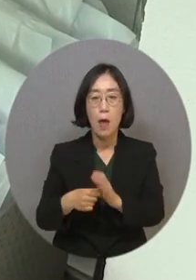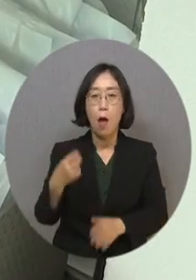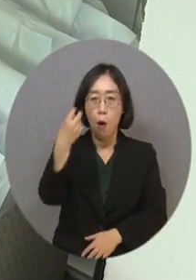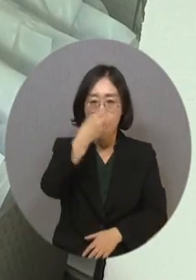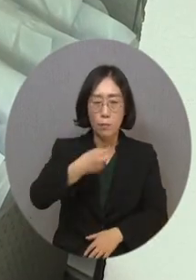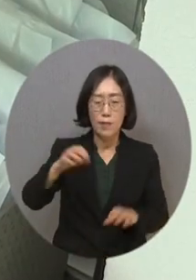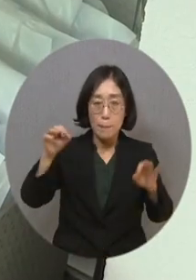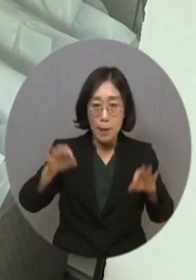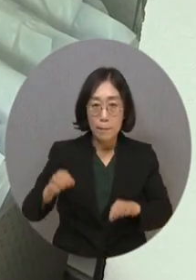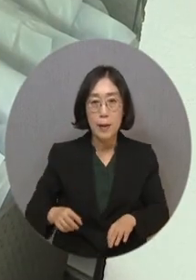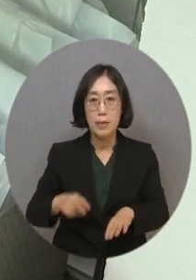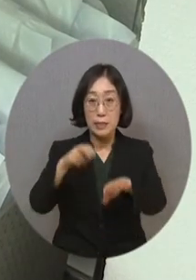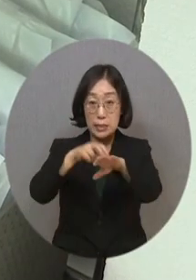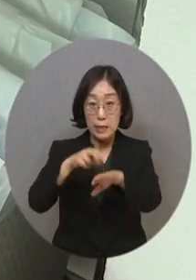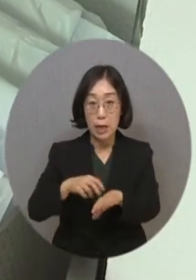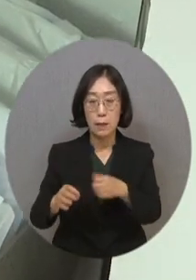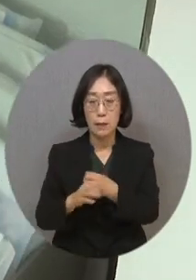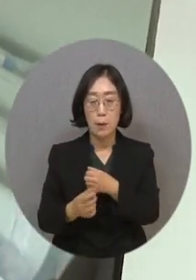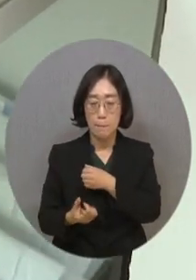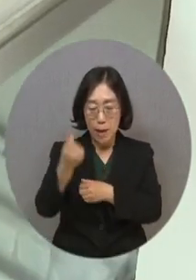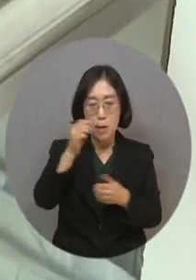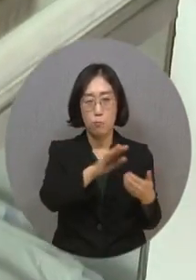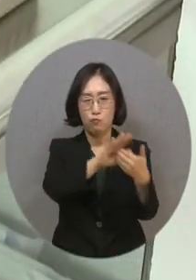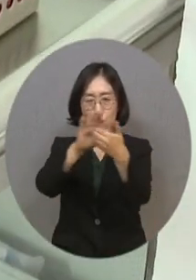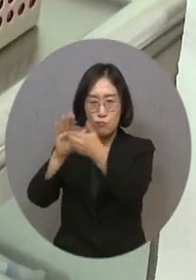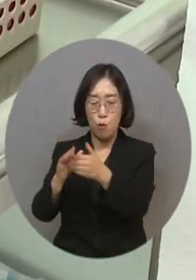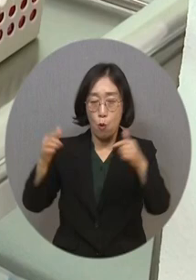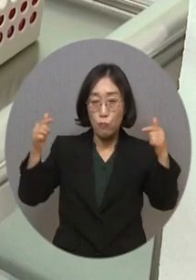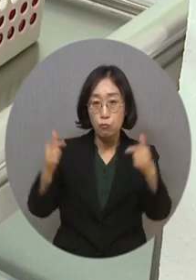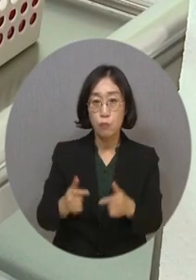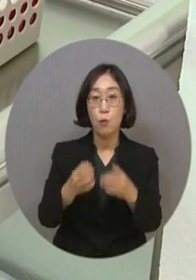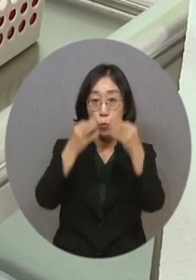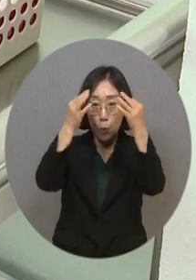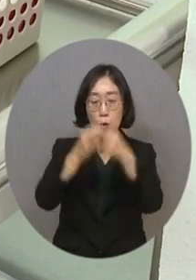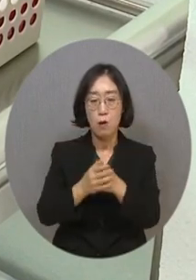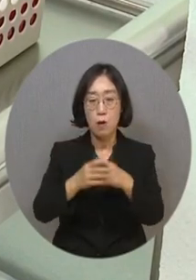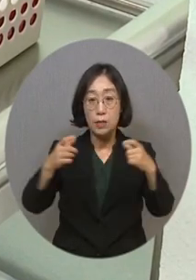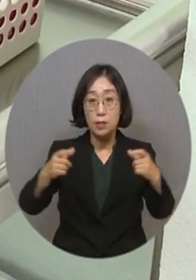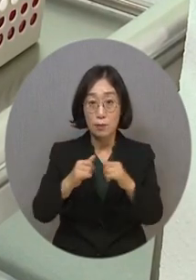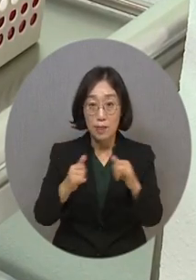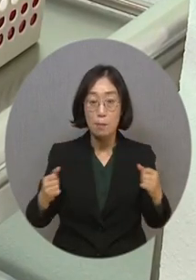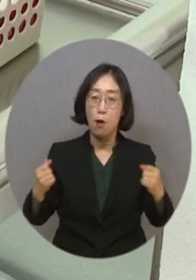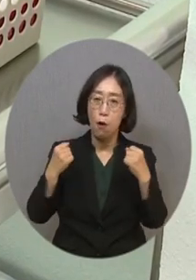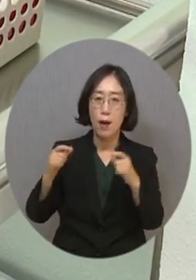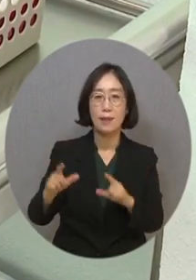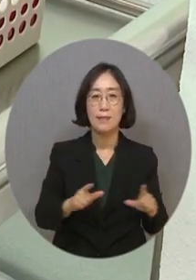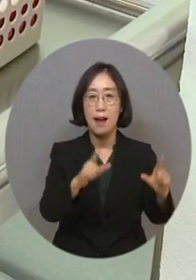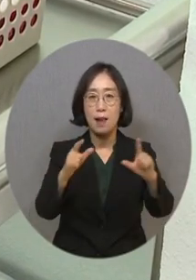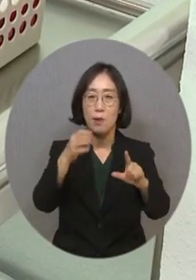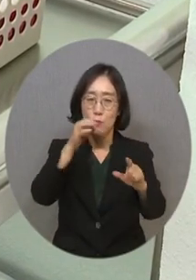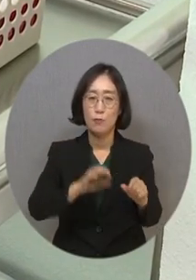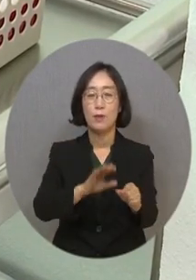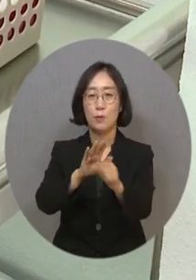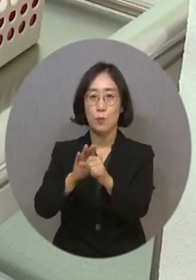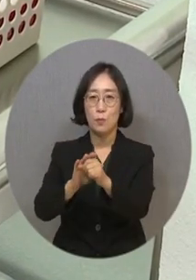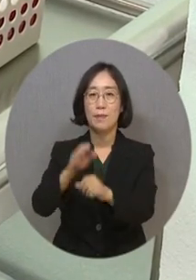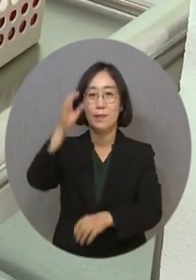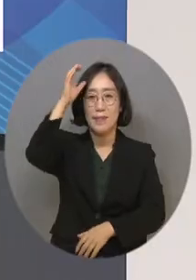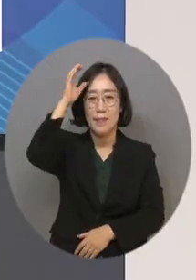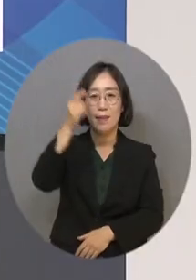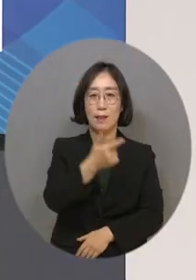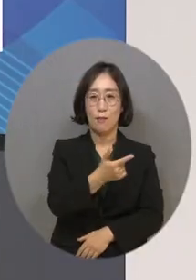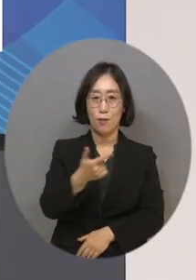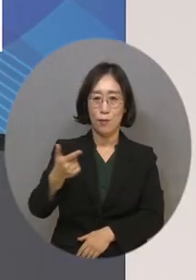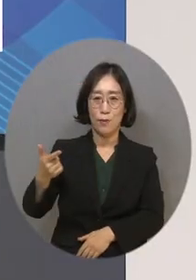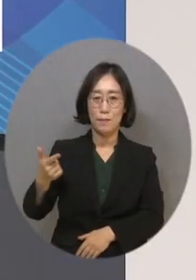신속 진단으로 선재적 위기 대응을 할 예정이라 지역민들의 건강과 삶의 질 향상에 받지 할 것으로 기대됩니다